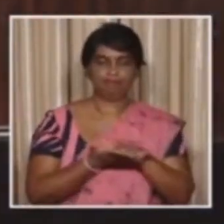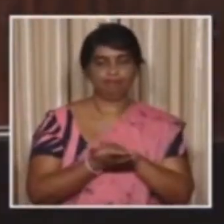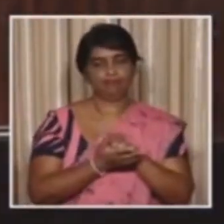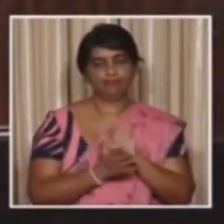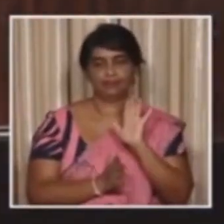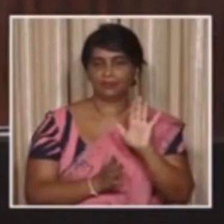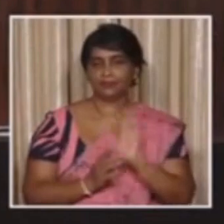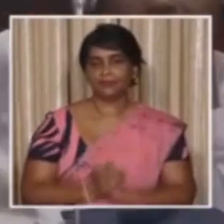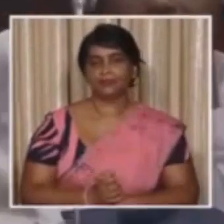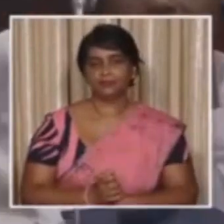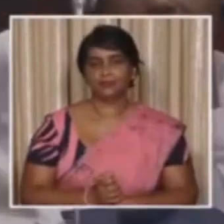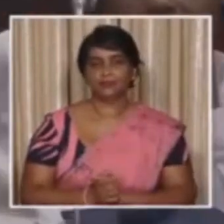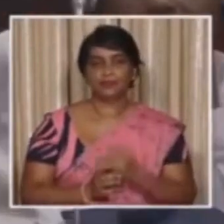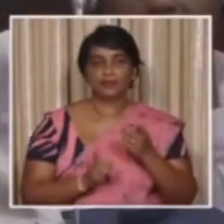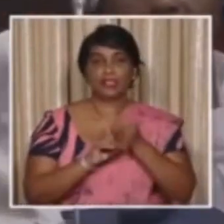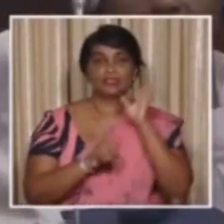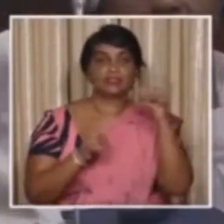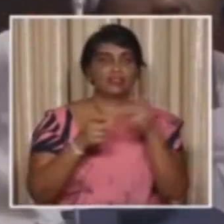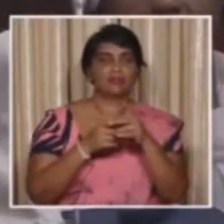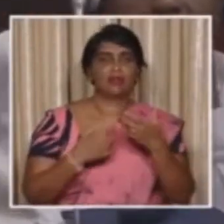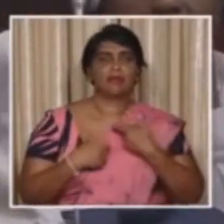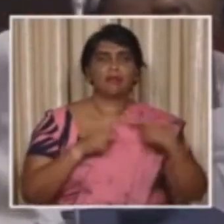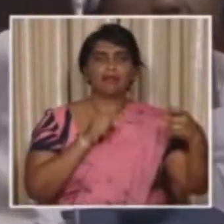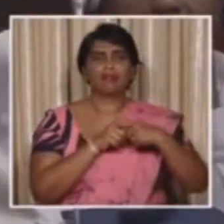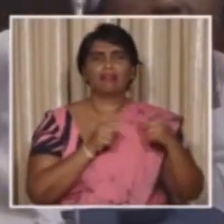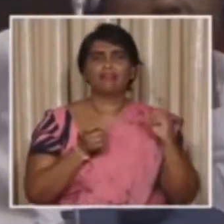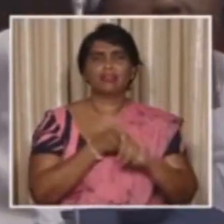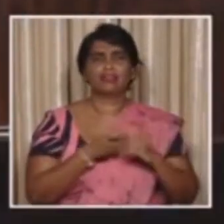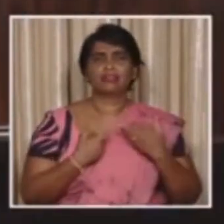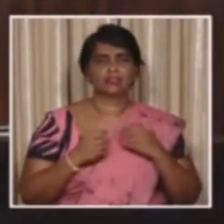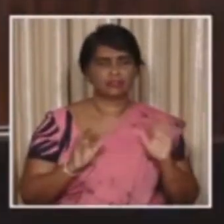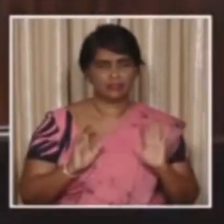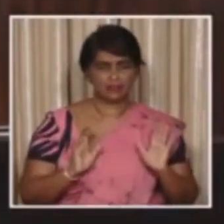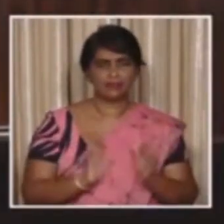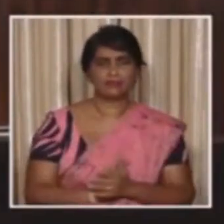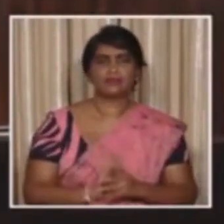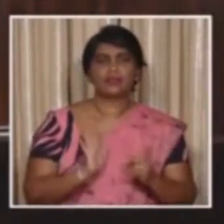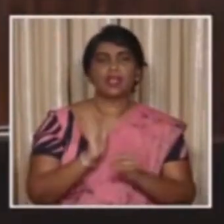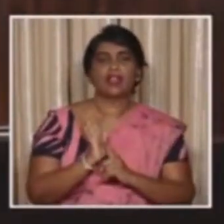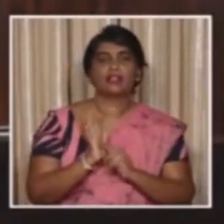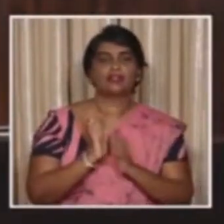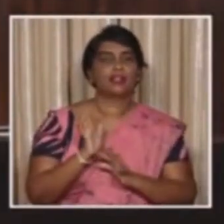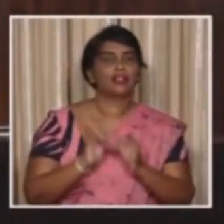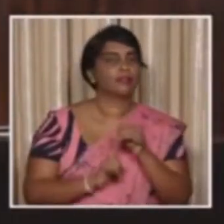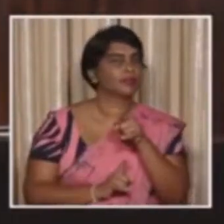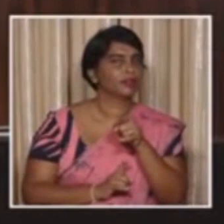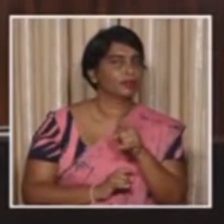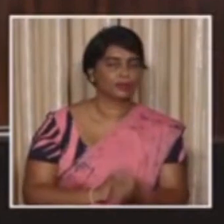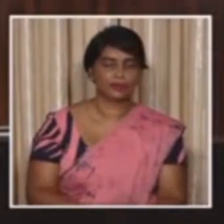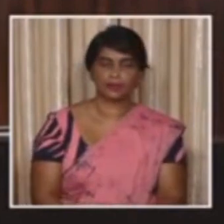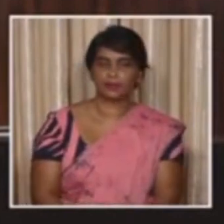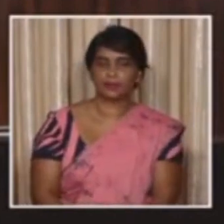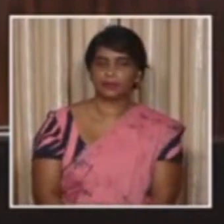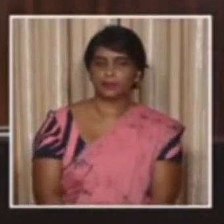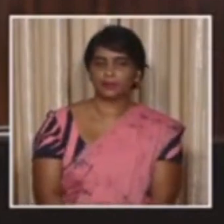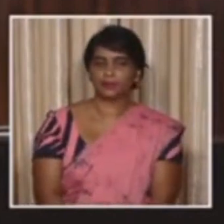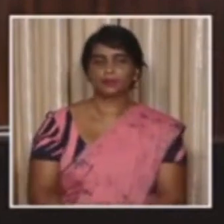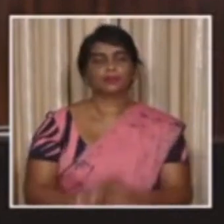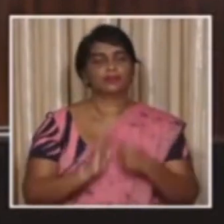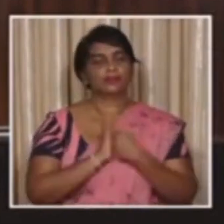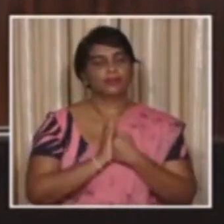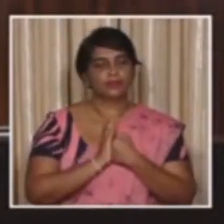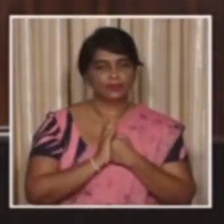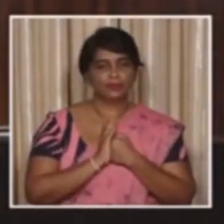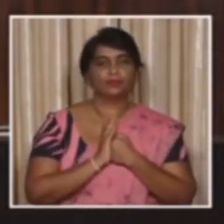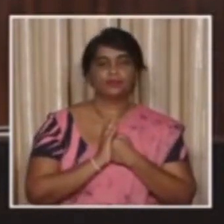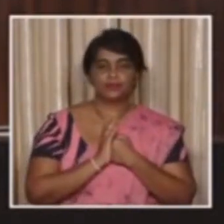හිටපු ජනාධිපතිතුමත් එක්කනේ ප්‍රශ්නේ හැදිලා තියෙන්නේ අපිත් එක්ක නෙවෙයිනේ මම විසඳගන්න ලංස මන්ත්‍රීතුමා මොකද කියන්නේ අර කතානායකතුමනි